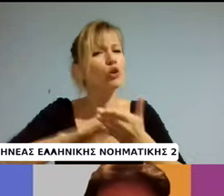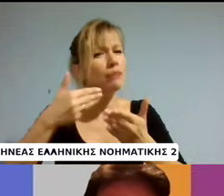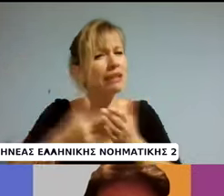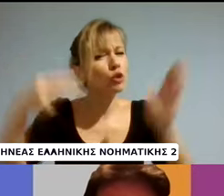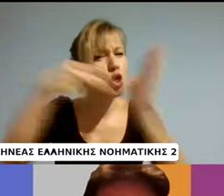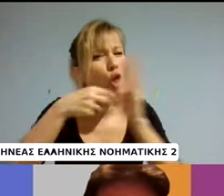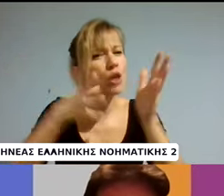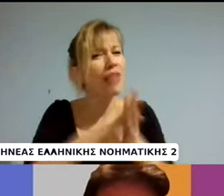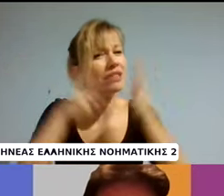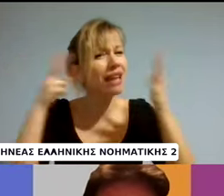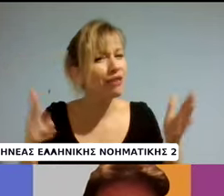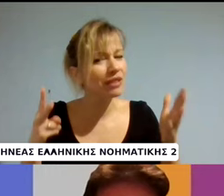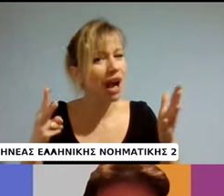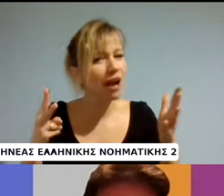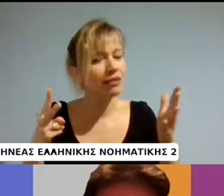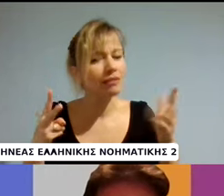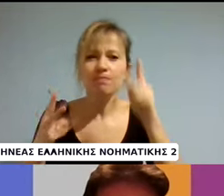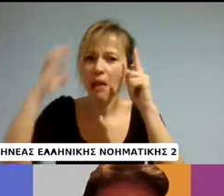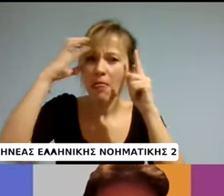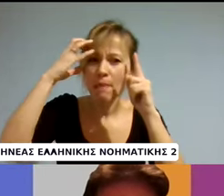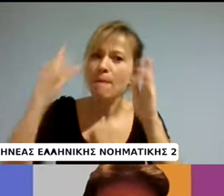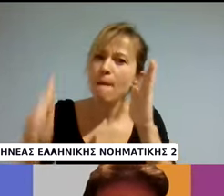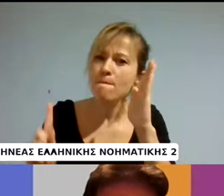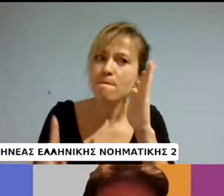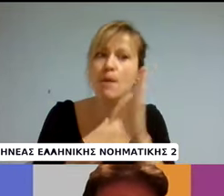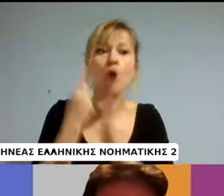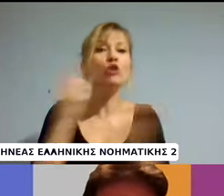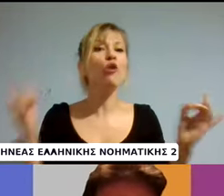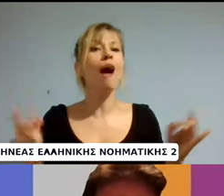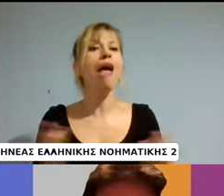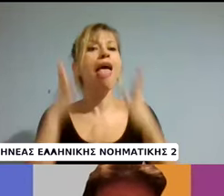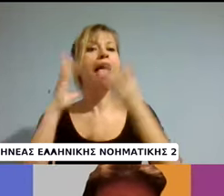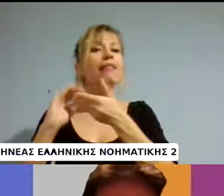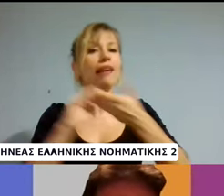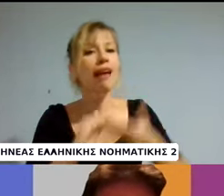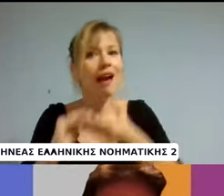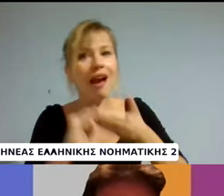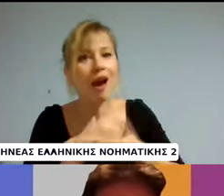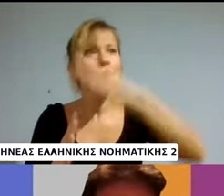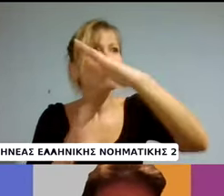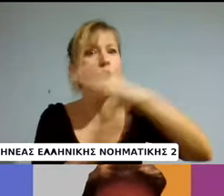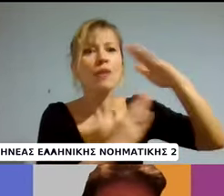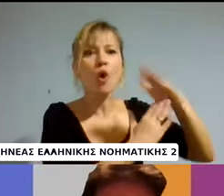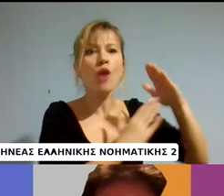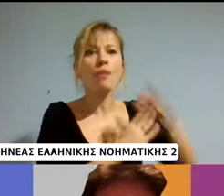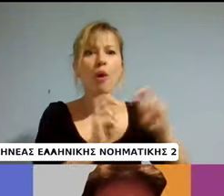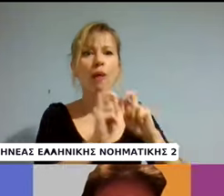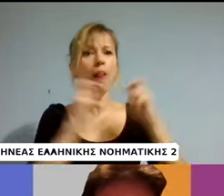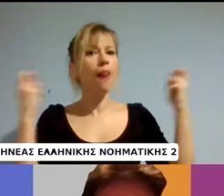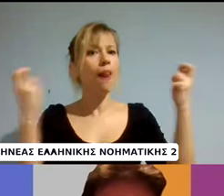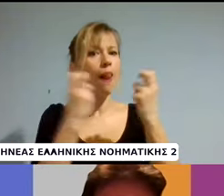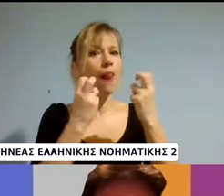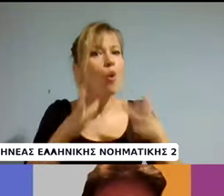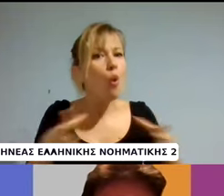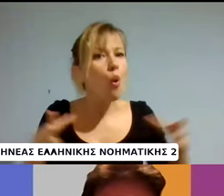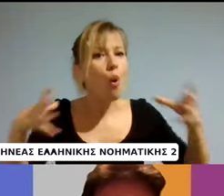που ήτανε και η πρώτη φορά που κάθισαν τόσοι πρόεδροι ενώσεων μαζί στο ίδιο πάνελ. Είχαμε τότε ένα σύστημα